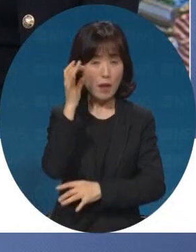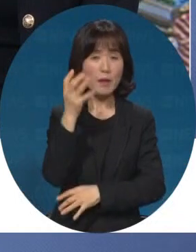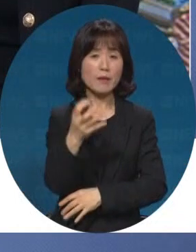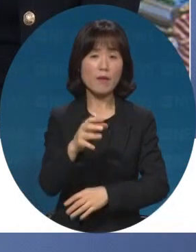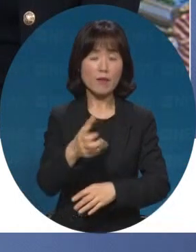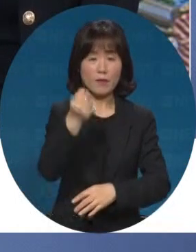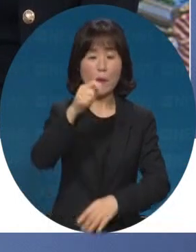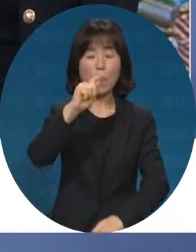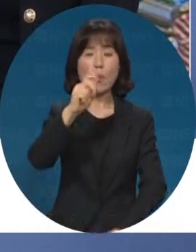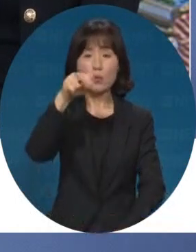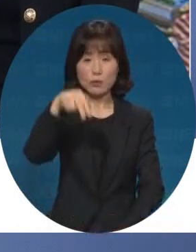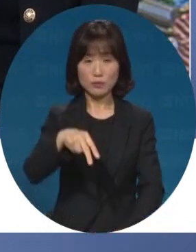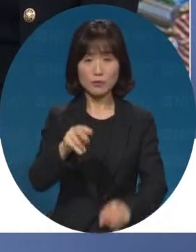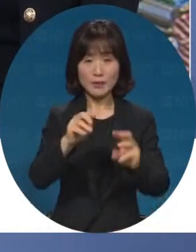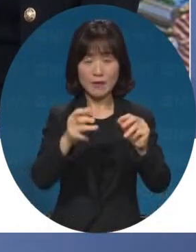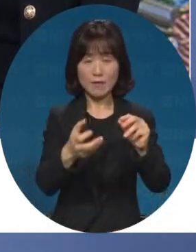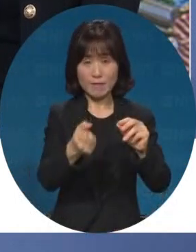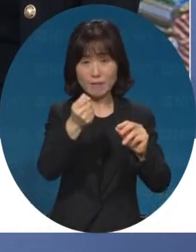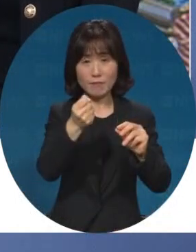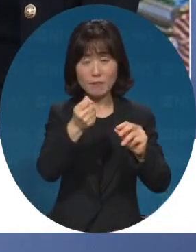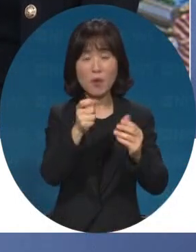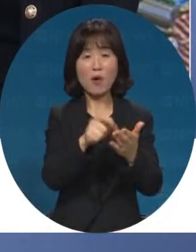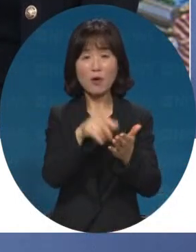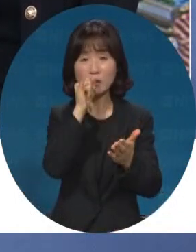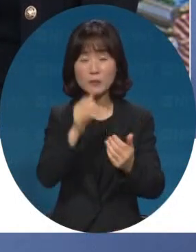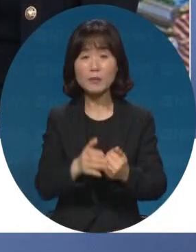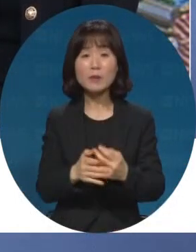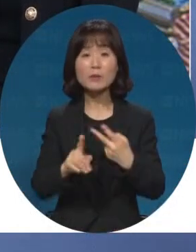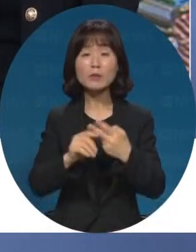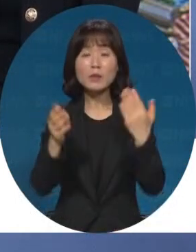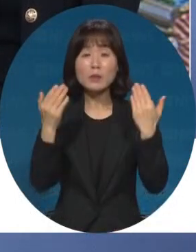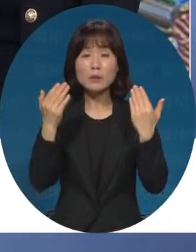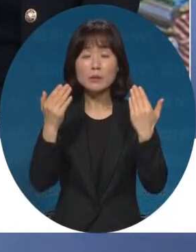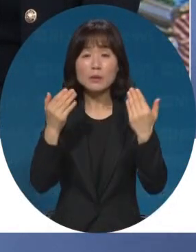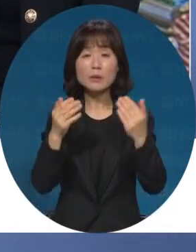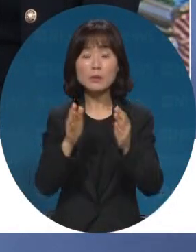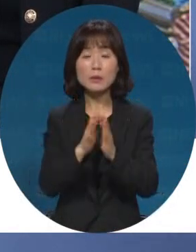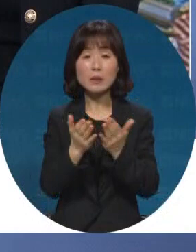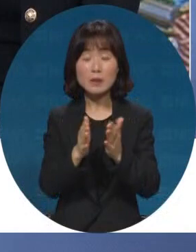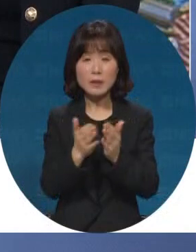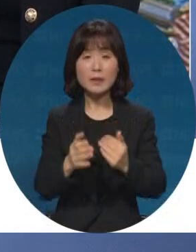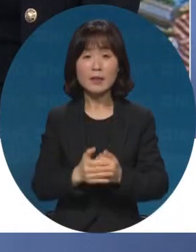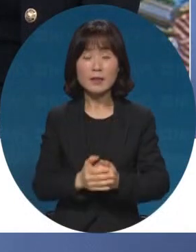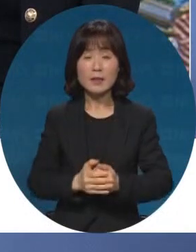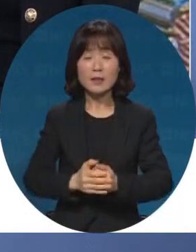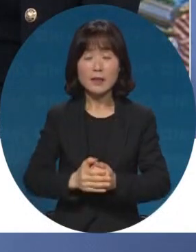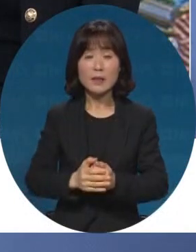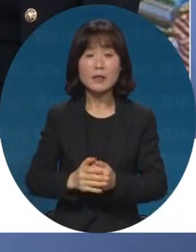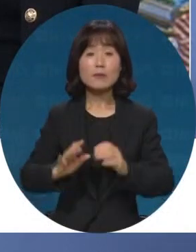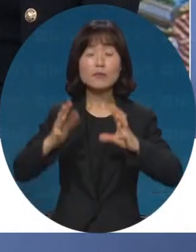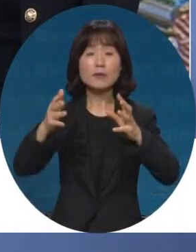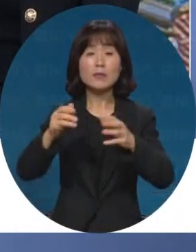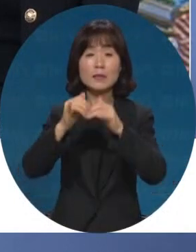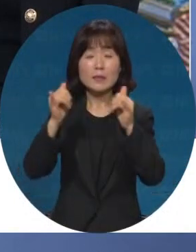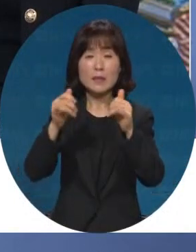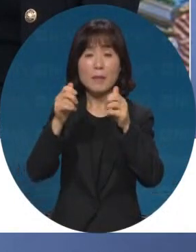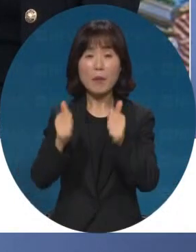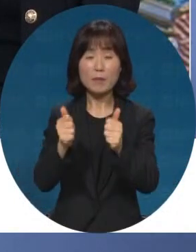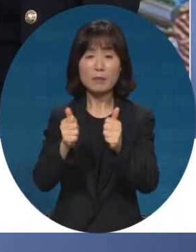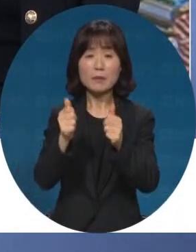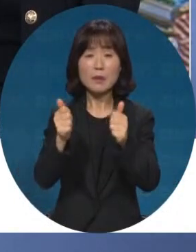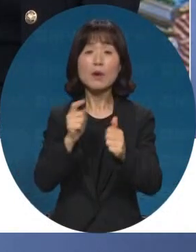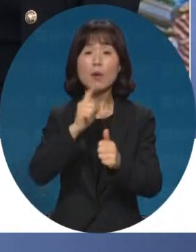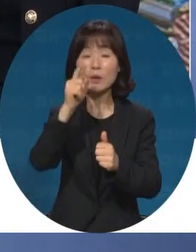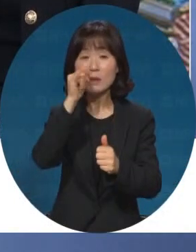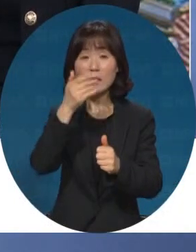있습니다 중학교 교과서에 국제 사법 재판소 제소 기술이 나오는데 한국이 불법적으로 점거했다는